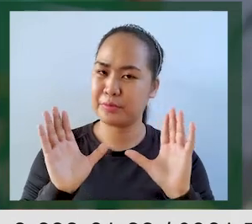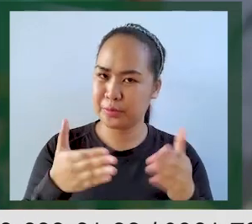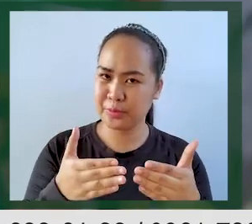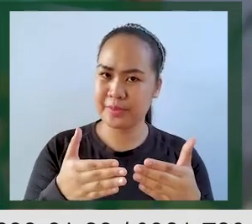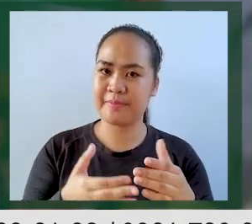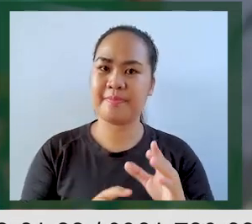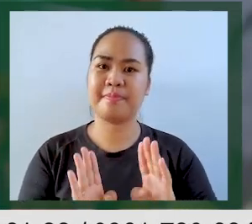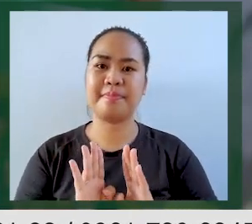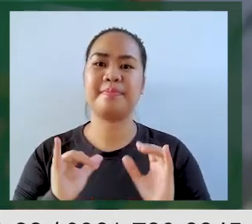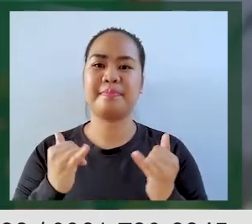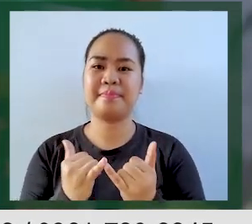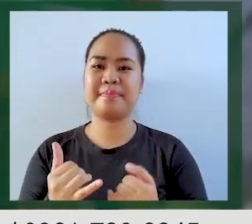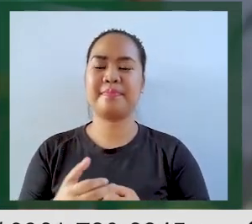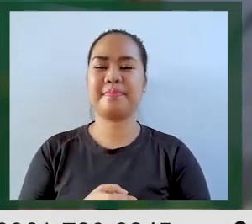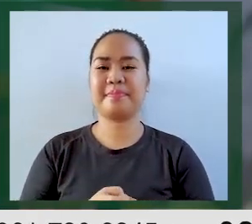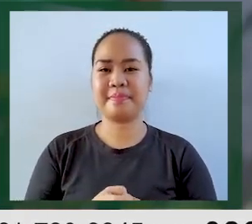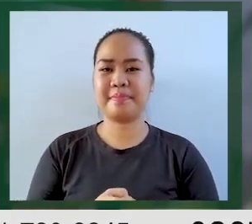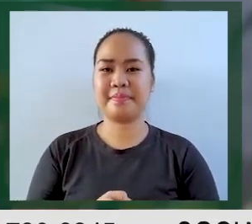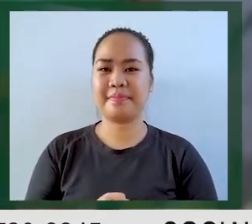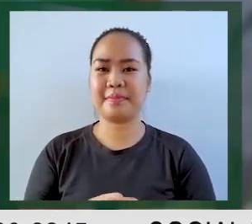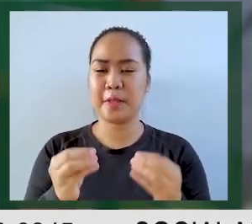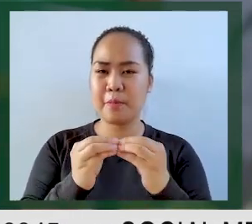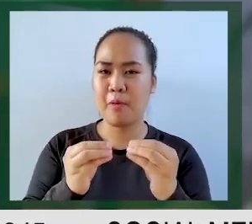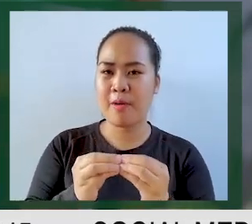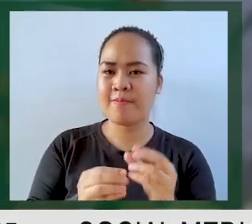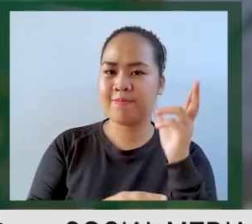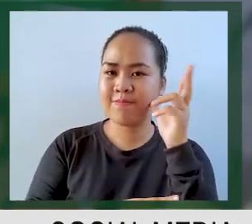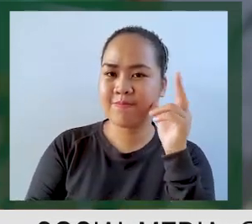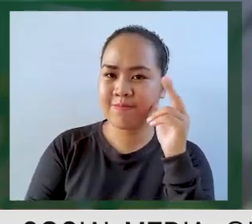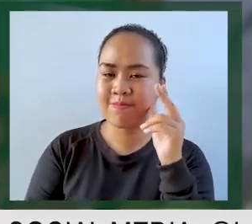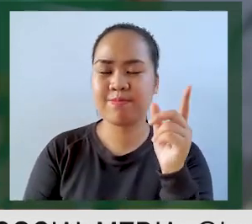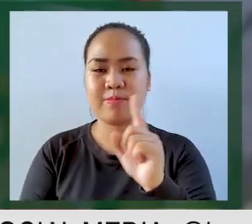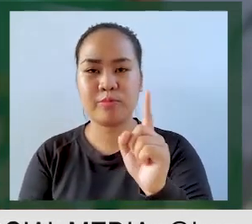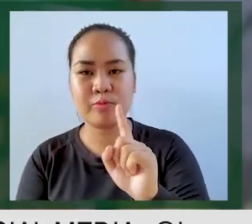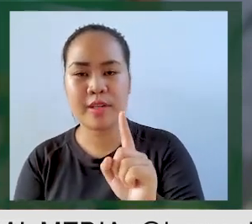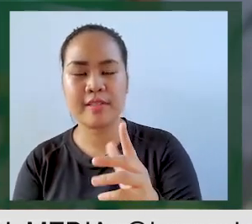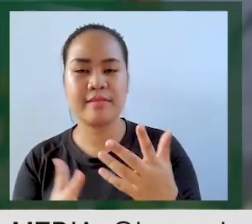having an inclusive barangay, no. At least napapakinggan natin